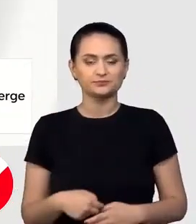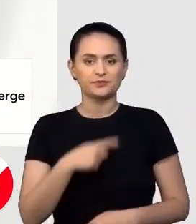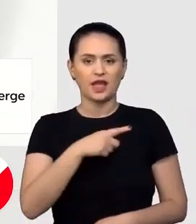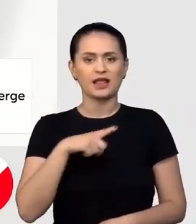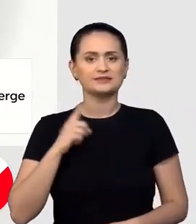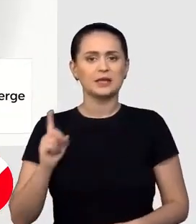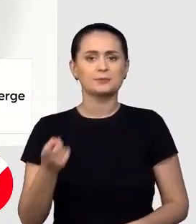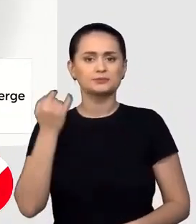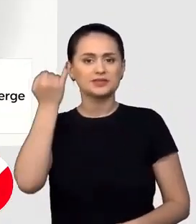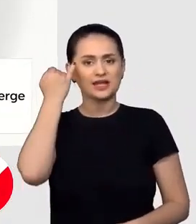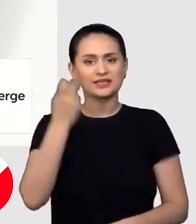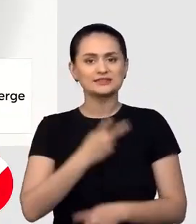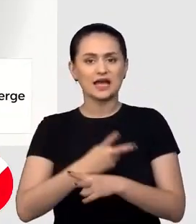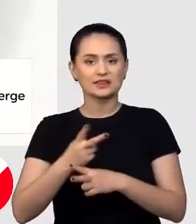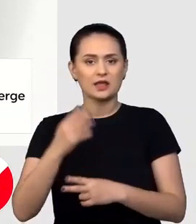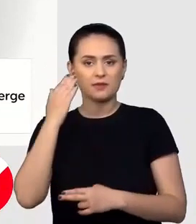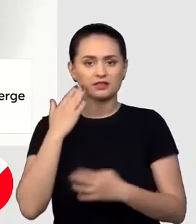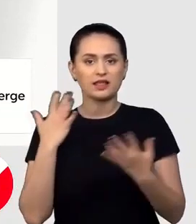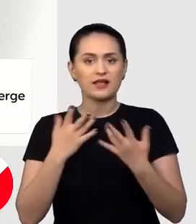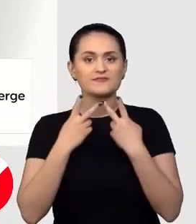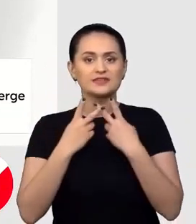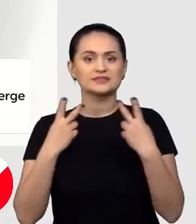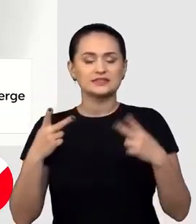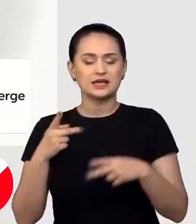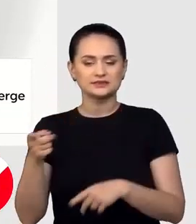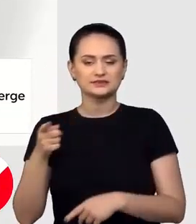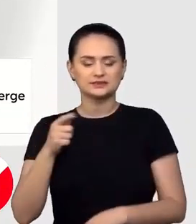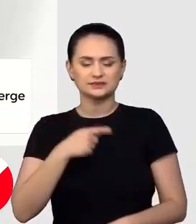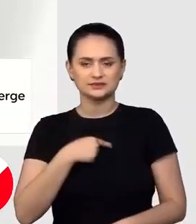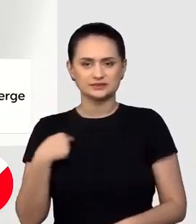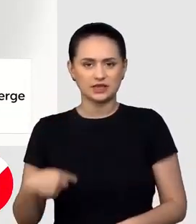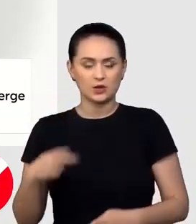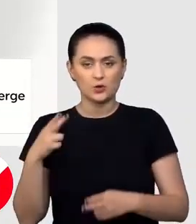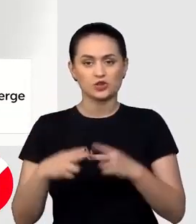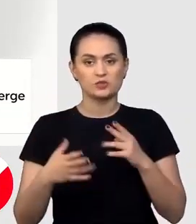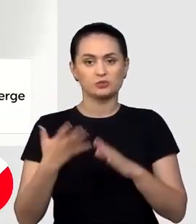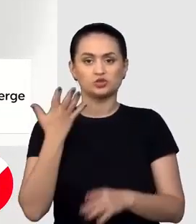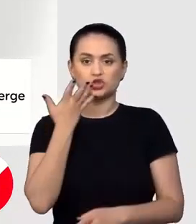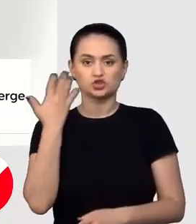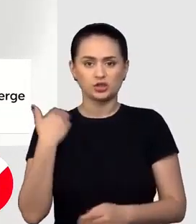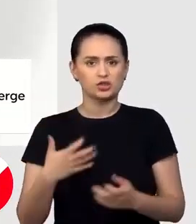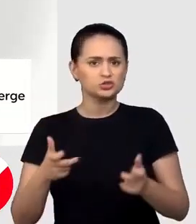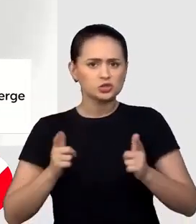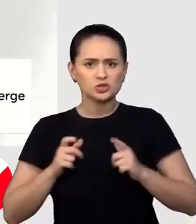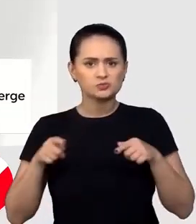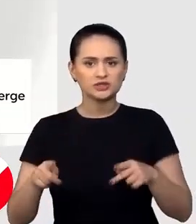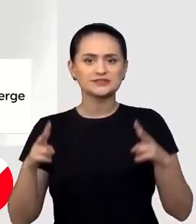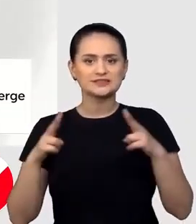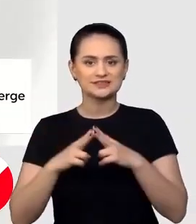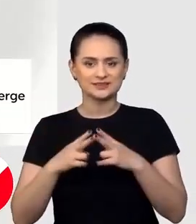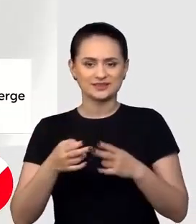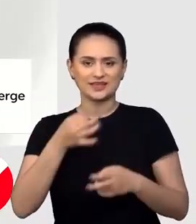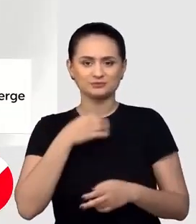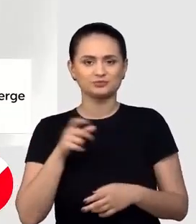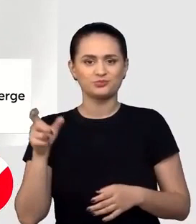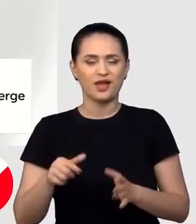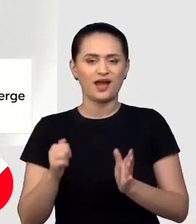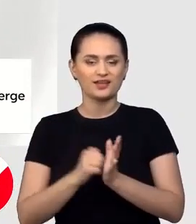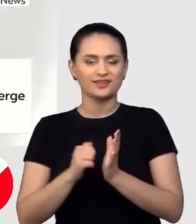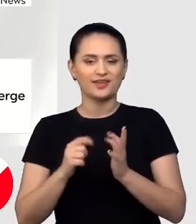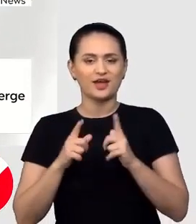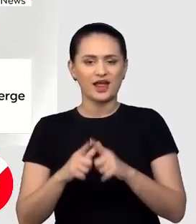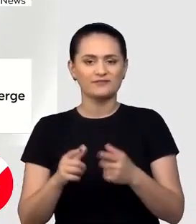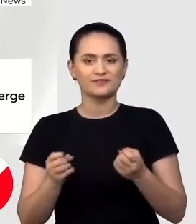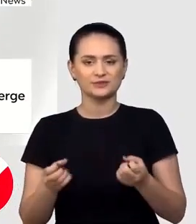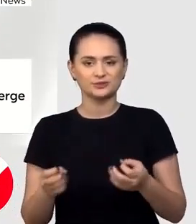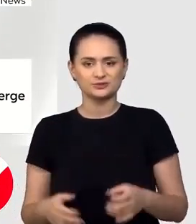primul secretar de stat american care vizitează țara asiatică în ultimii aproape 5 ani. Ce se așteaptă de la această întâlnire, ne spune Monica Mihai, editor al